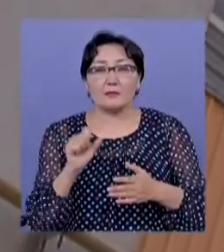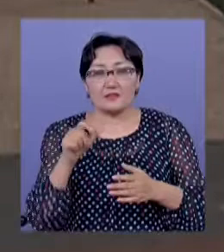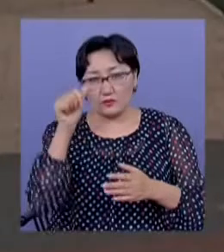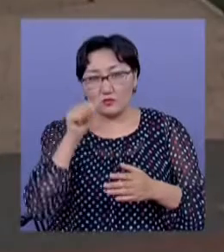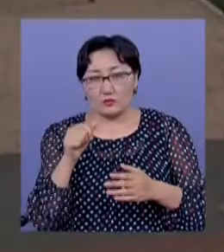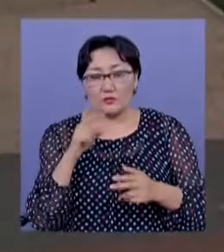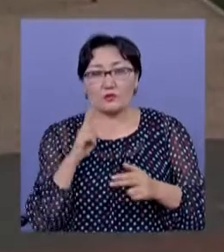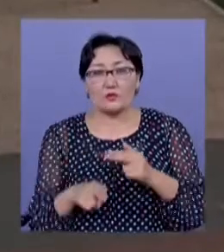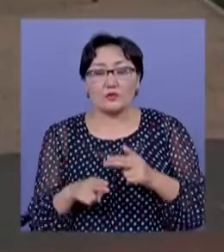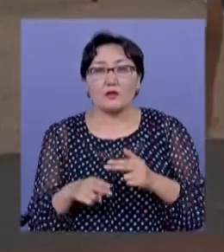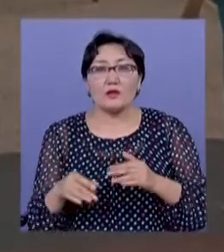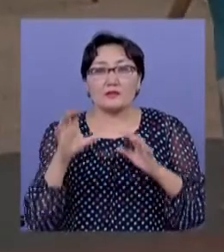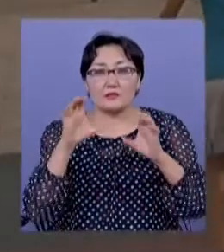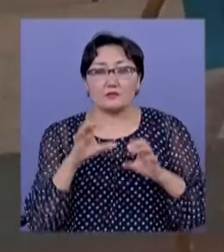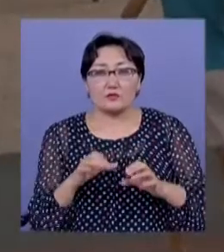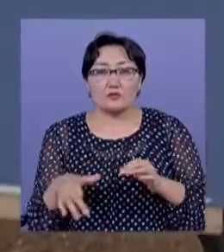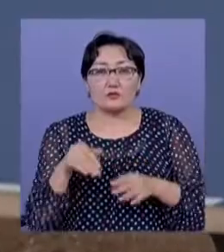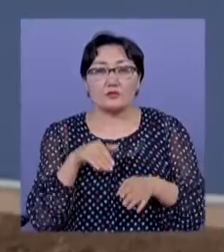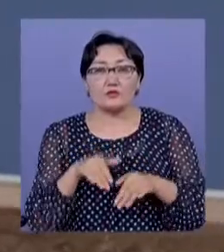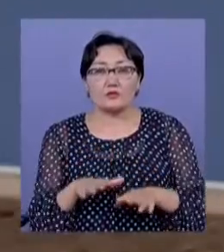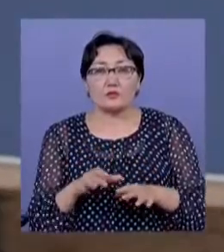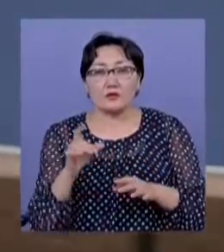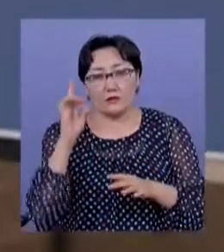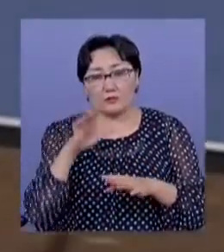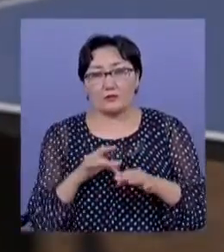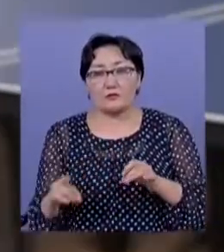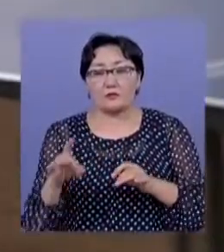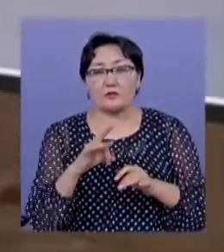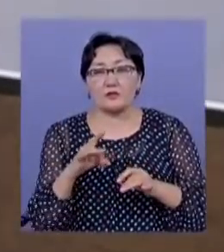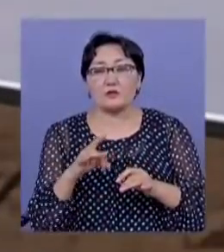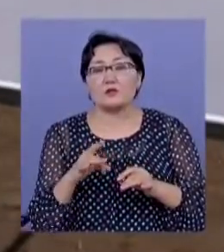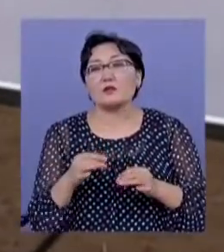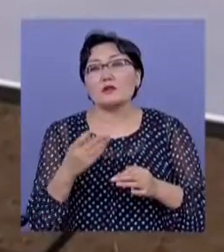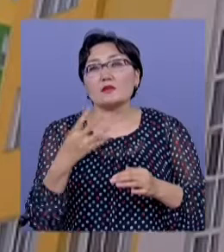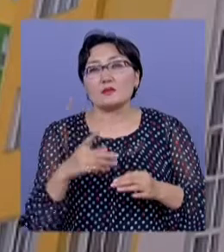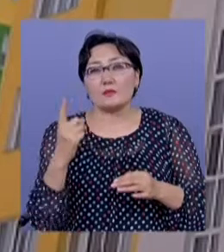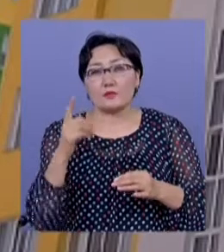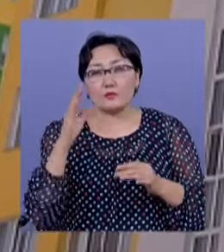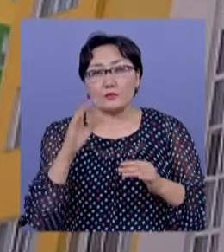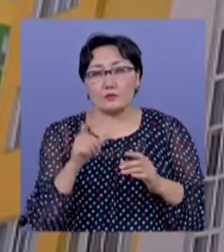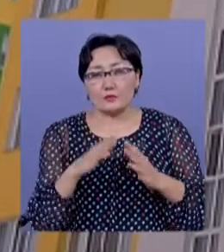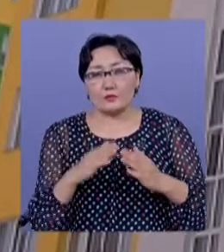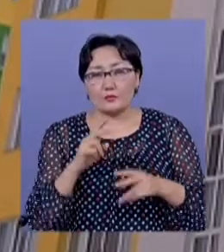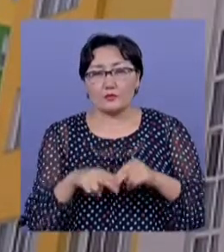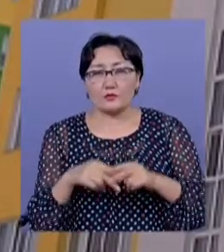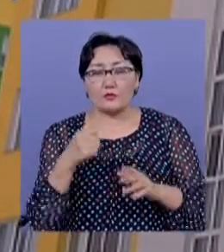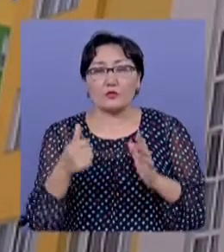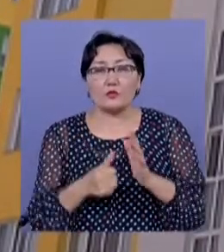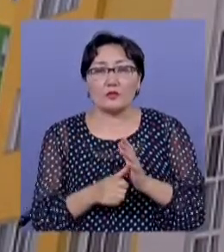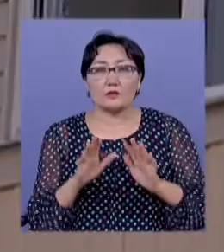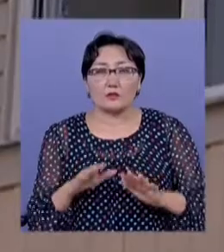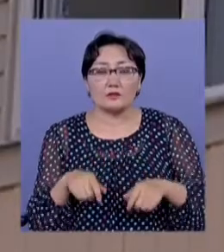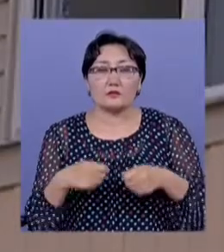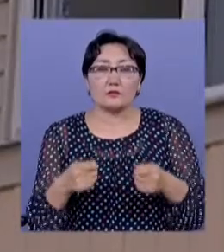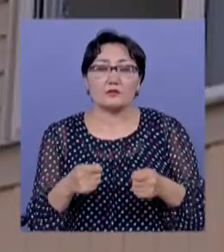жүйелі түрде заң аясында шешуді аудан басшысына тапсырды. Жалпы Шығыл ықшам ауданында 41 үй тұрғызылған. Олардың 16-сы енді